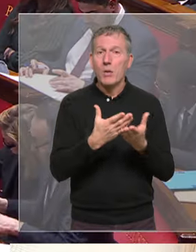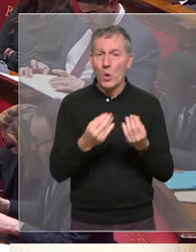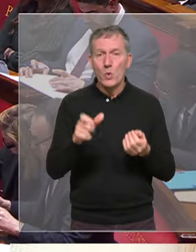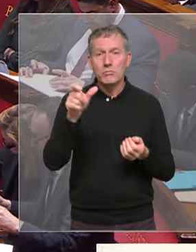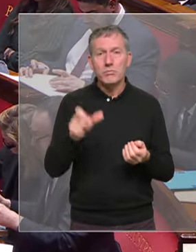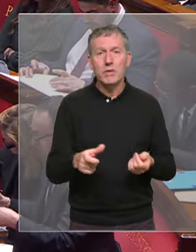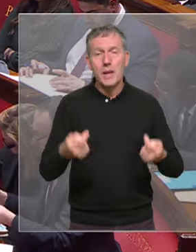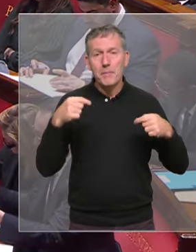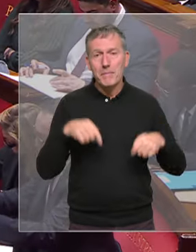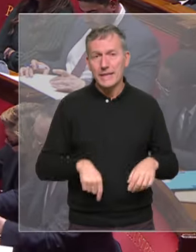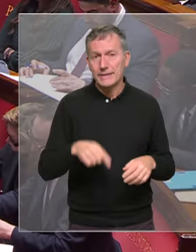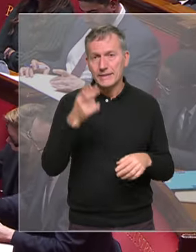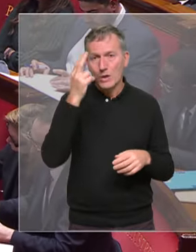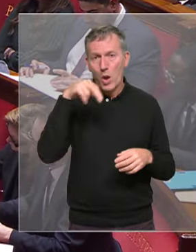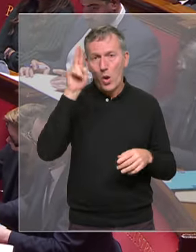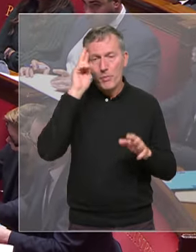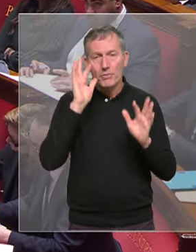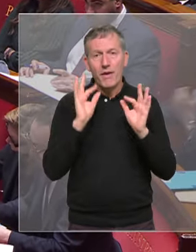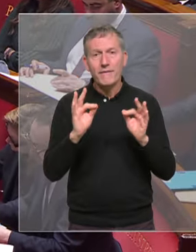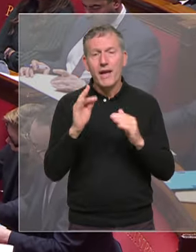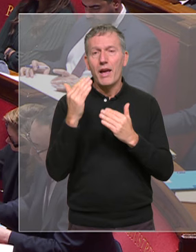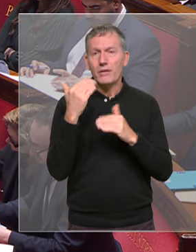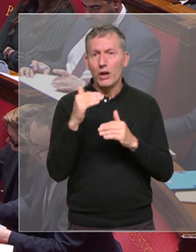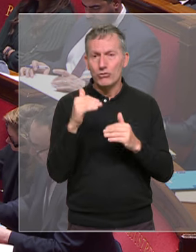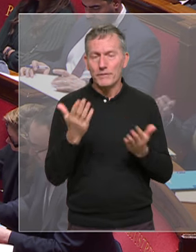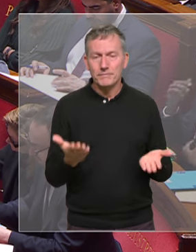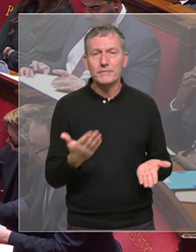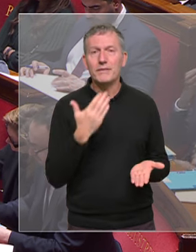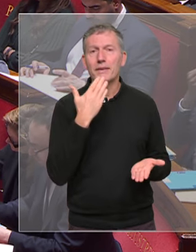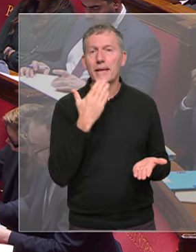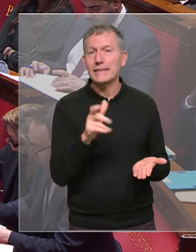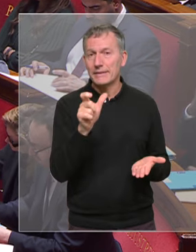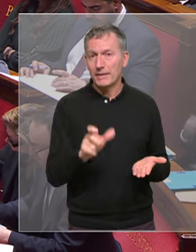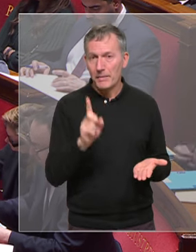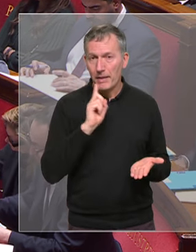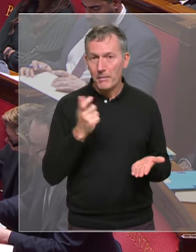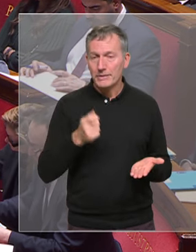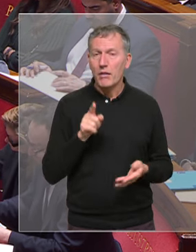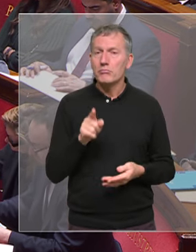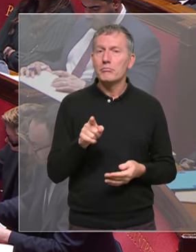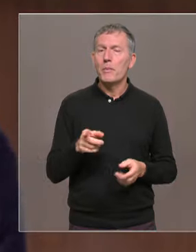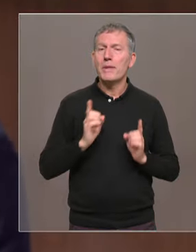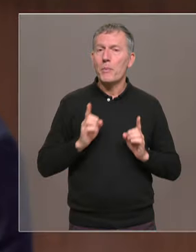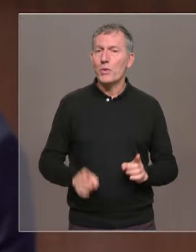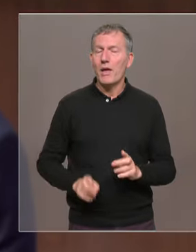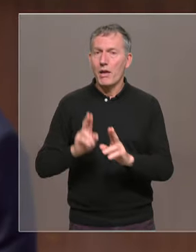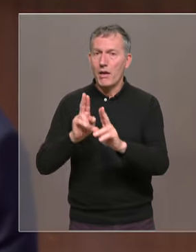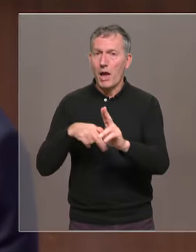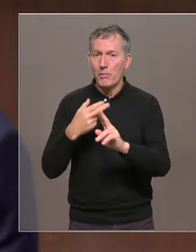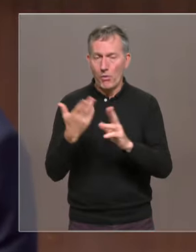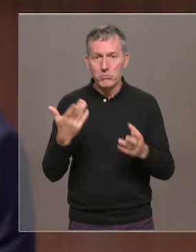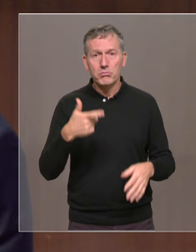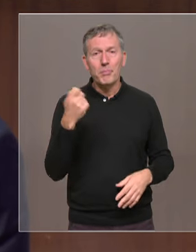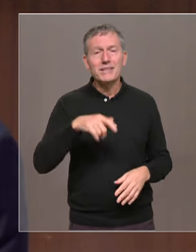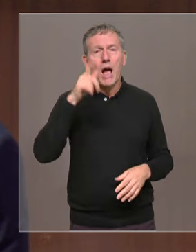Séjourné, ministre de l'Europe et des Affaires étrangères. Merci, Madame la Présidente. Monsieur le député Benjamin Haddad, le président de la République a